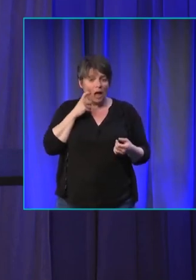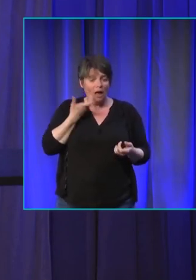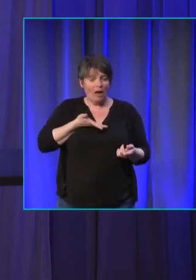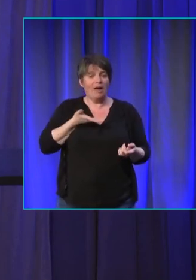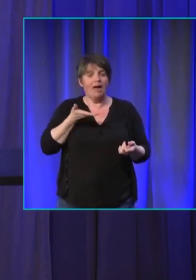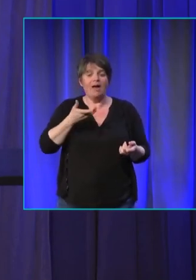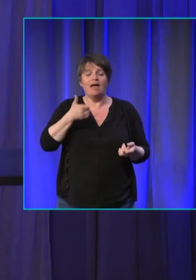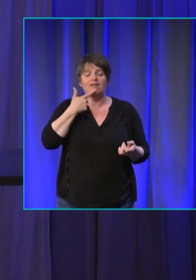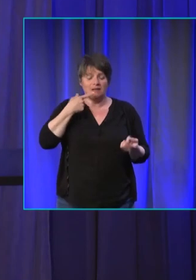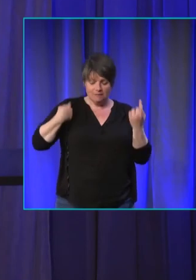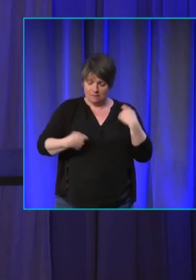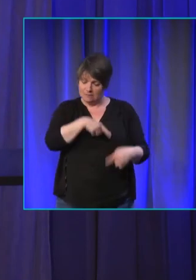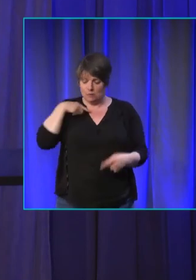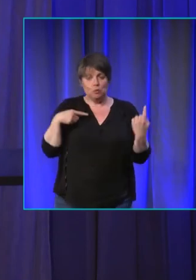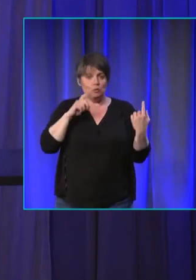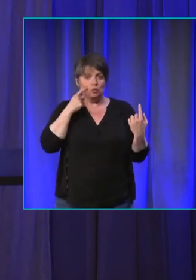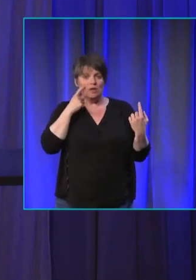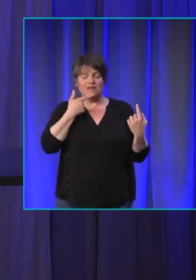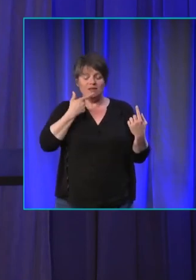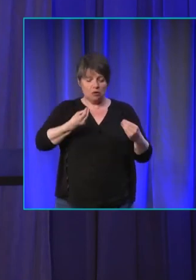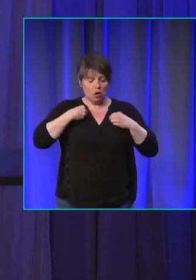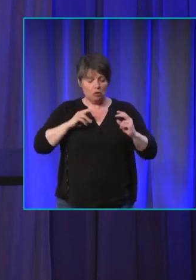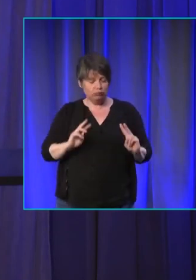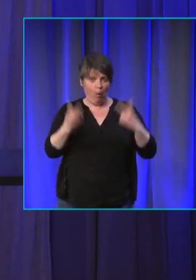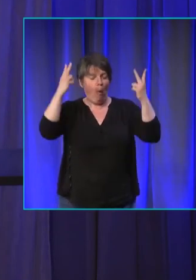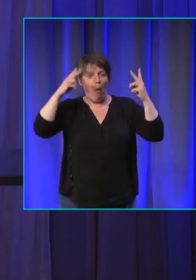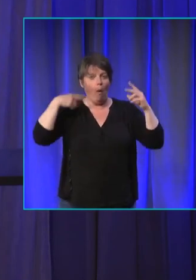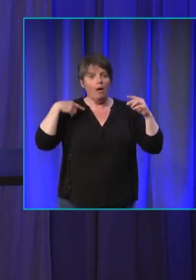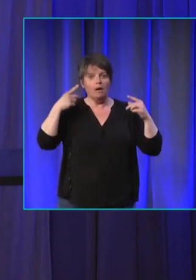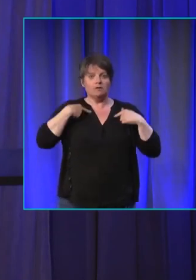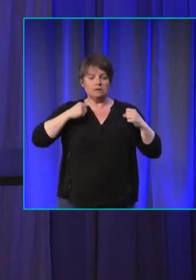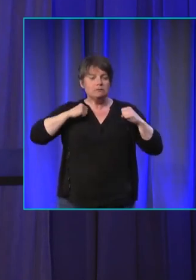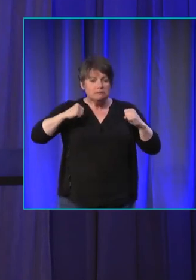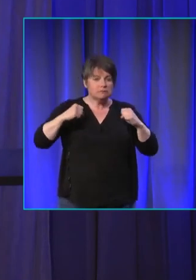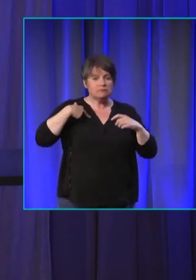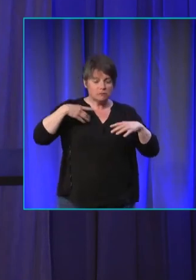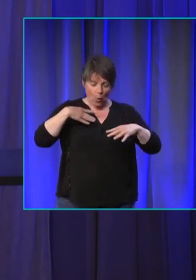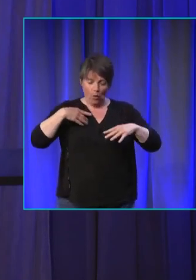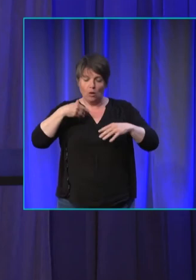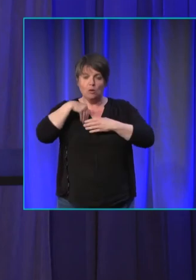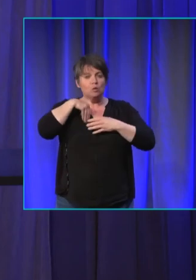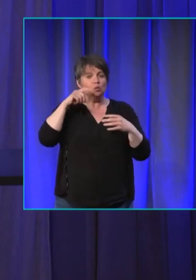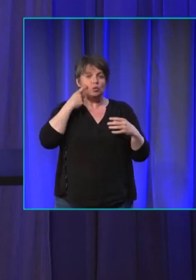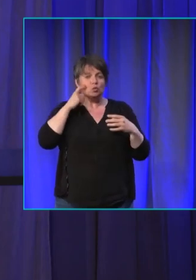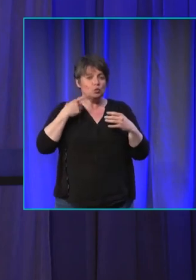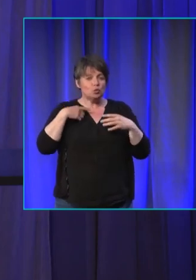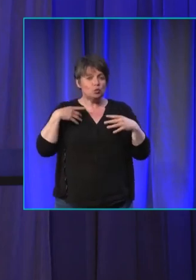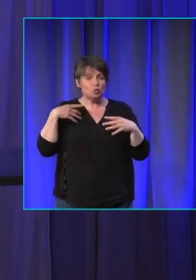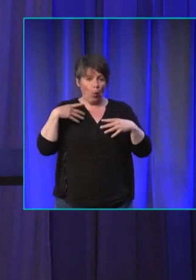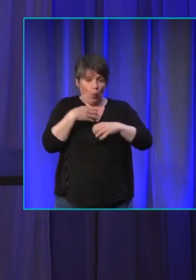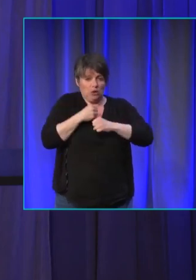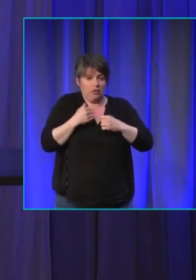va rendre le milieu qu'on dit hypertonique, c'est-à-dire qu'il y aura une hyperconcentration en sucre. Et